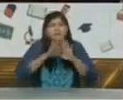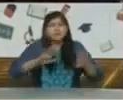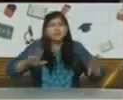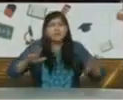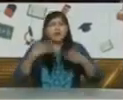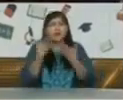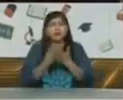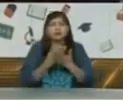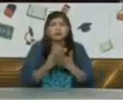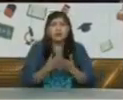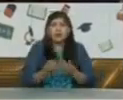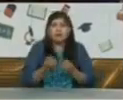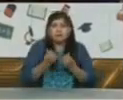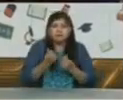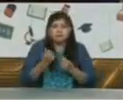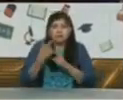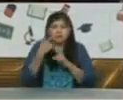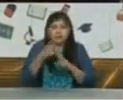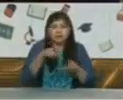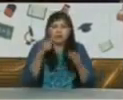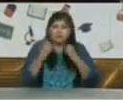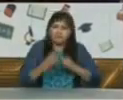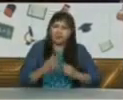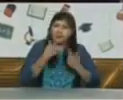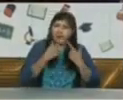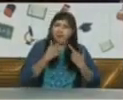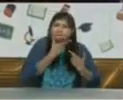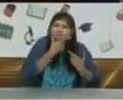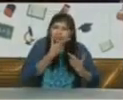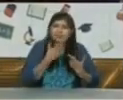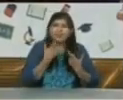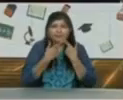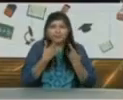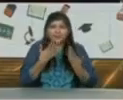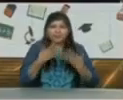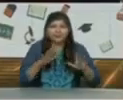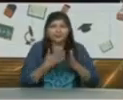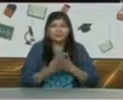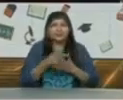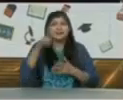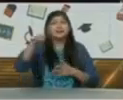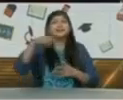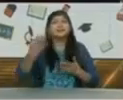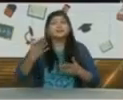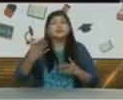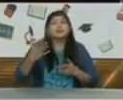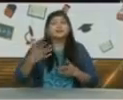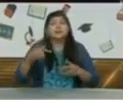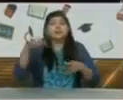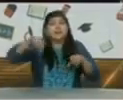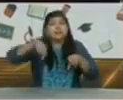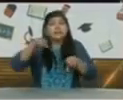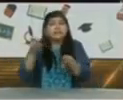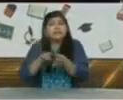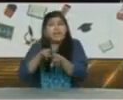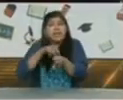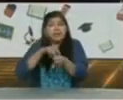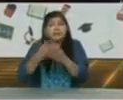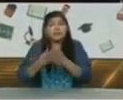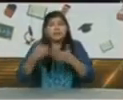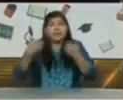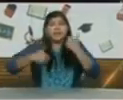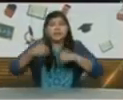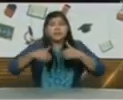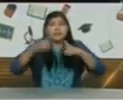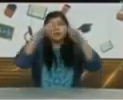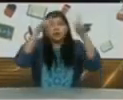इतने विश्वास के साथ आप बैठे हैं, मुस्कुराते भी हैं। ये जो अवस्था है ना, एग्जामिनेशन